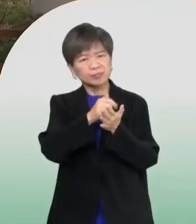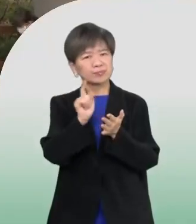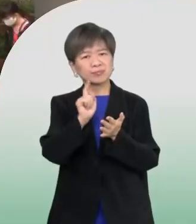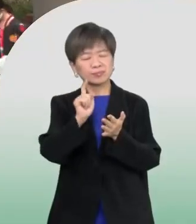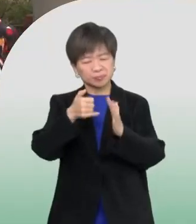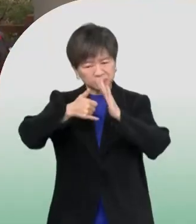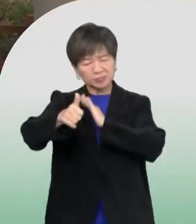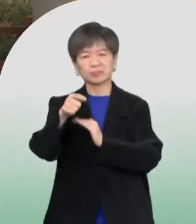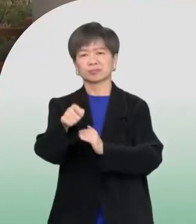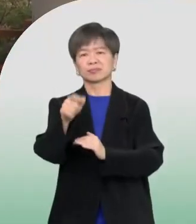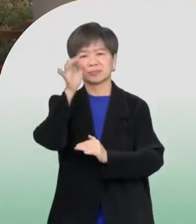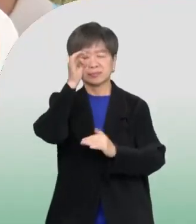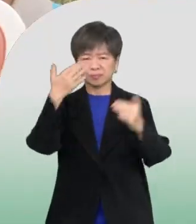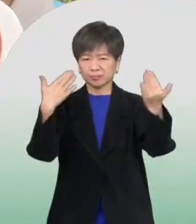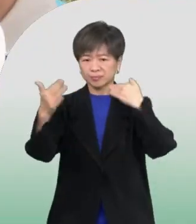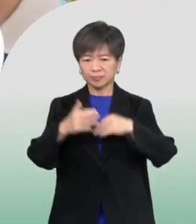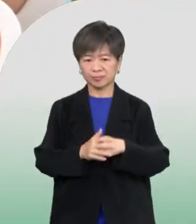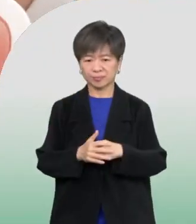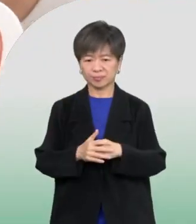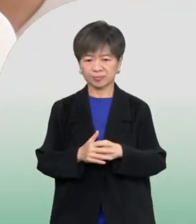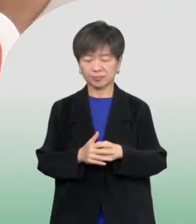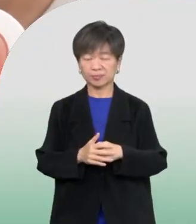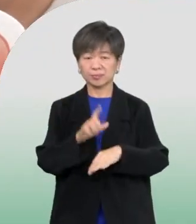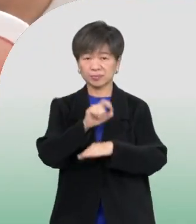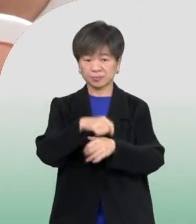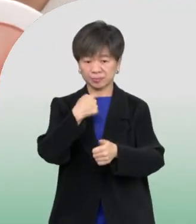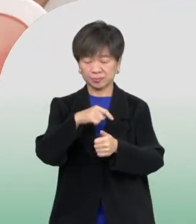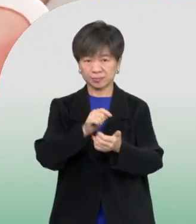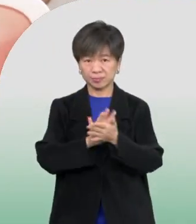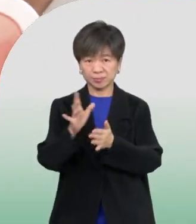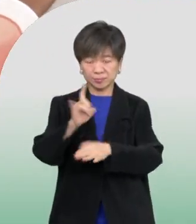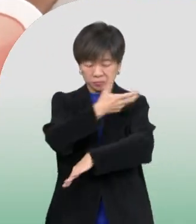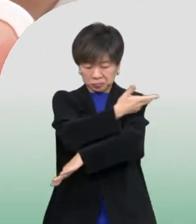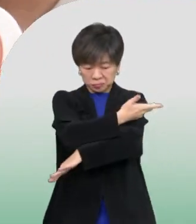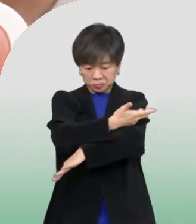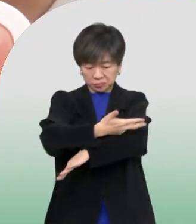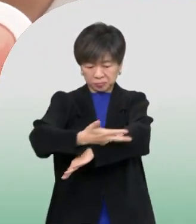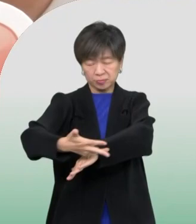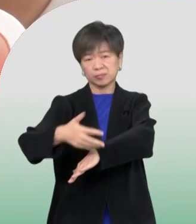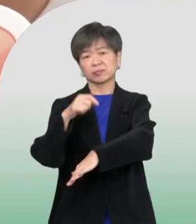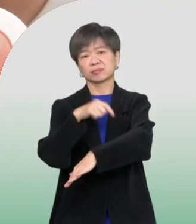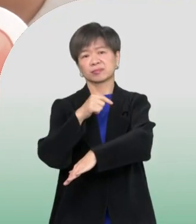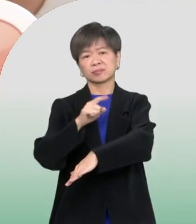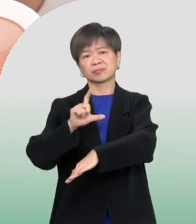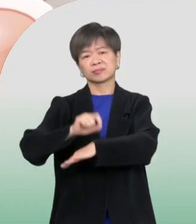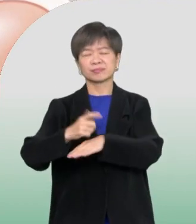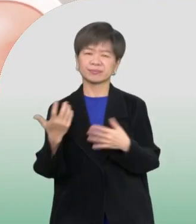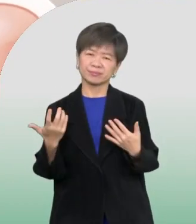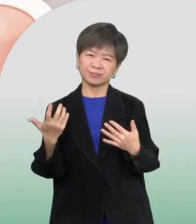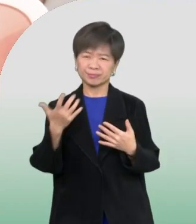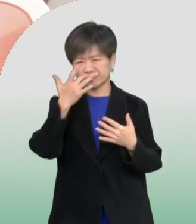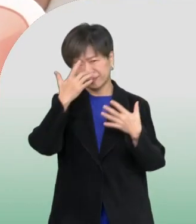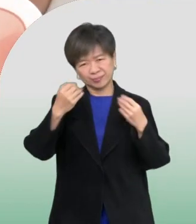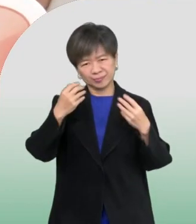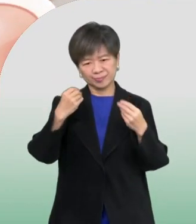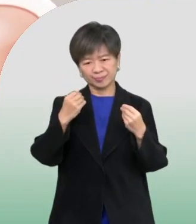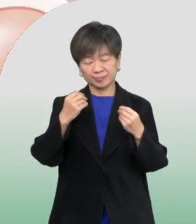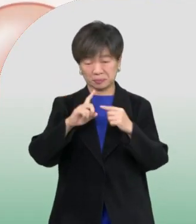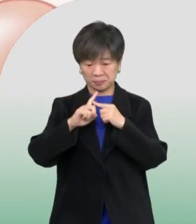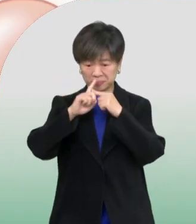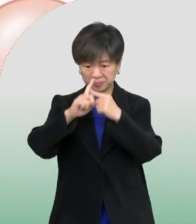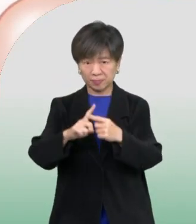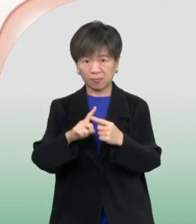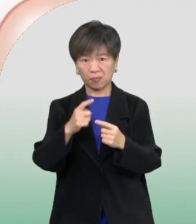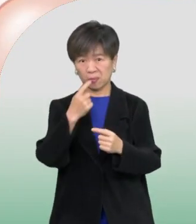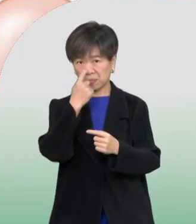多较佳。 课本上有些要那个后龙系的地理位置，但其实上课的时候其实没有很清楚。但到现在的时候，